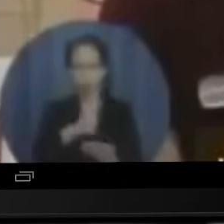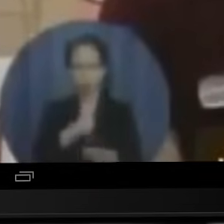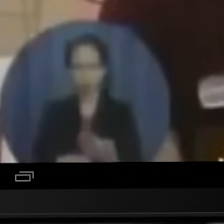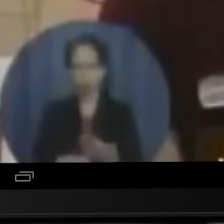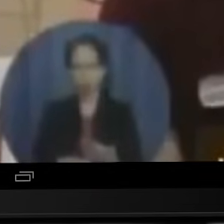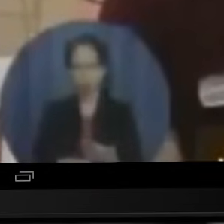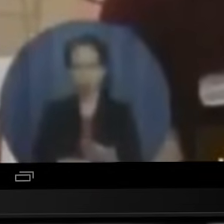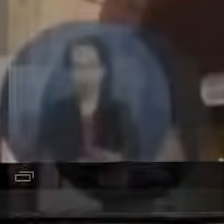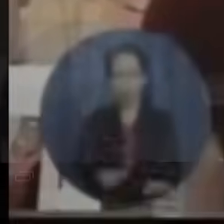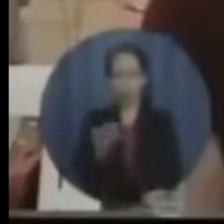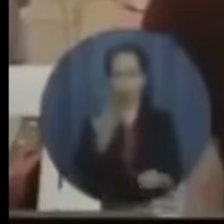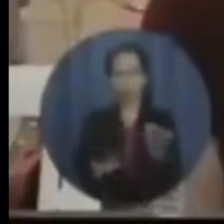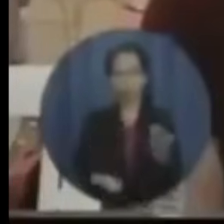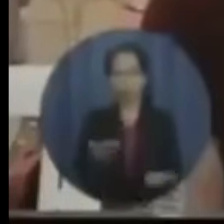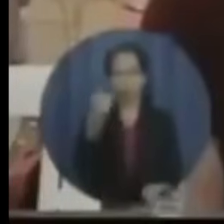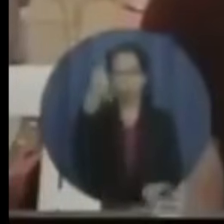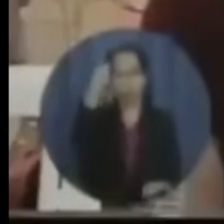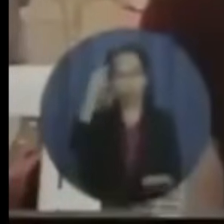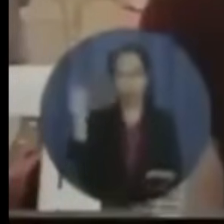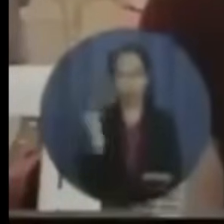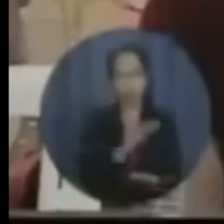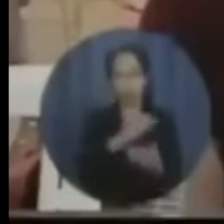Technical. Siguro sa ibang pagkakataon,